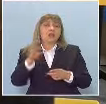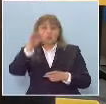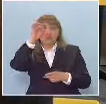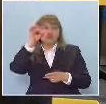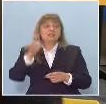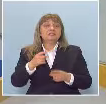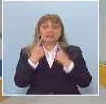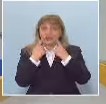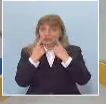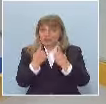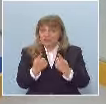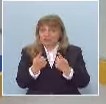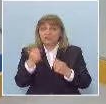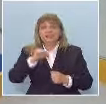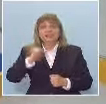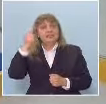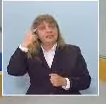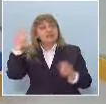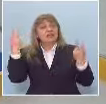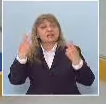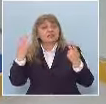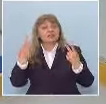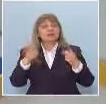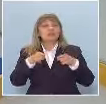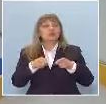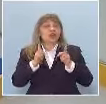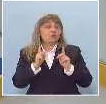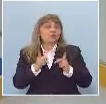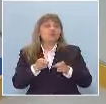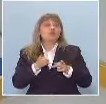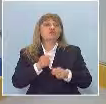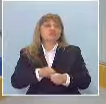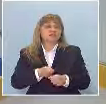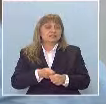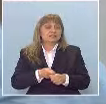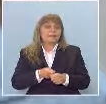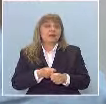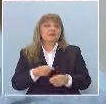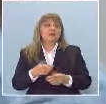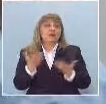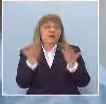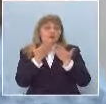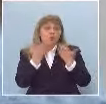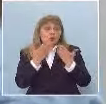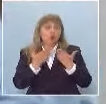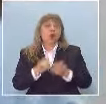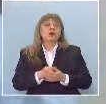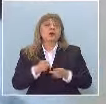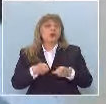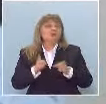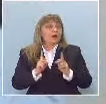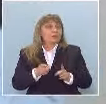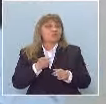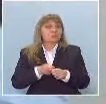да видят и да разберат това, което всъщност може да се направи по урока. Можехме да